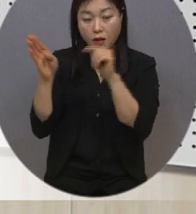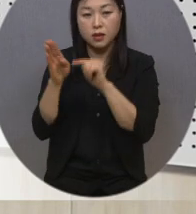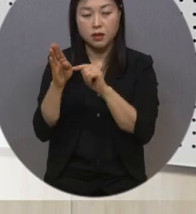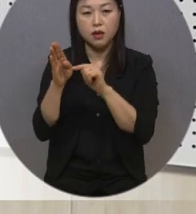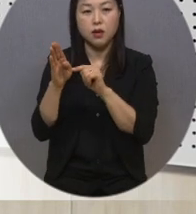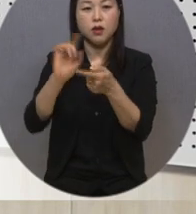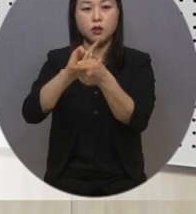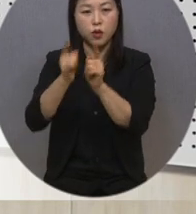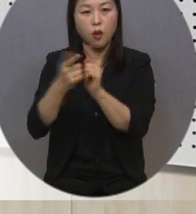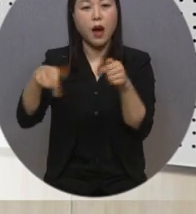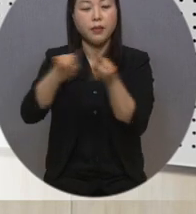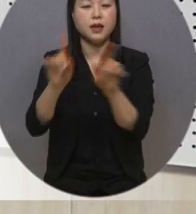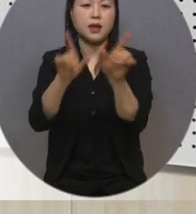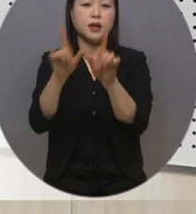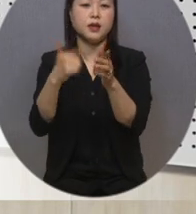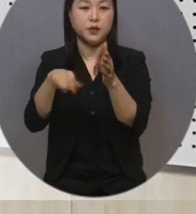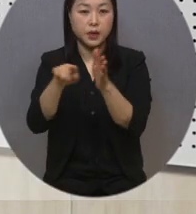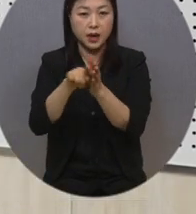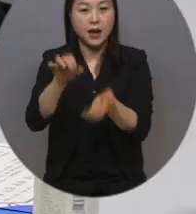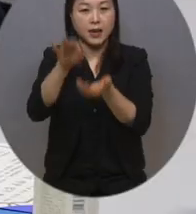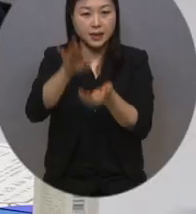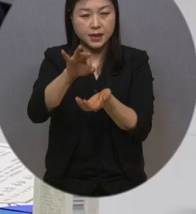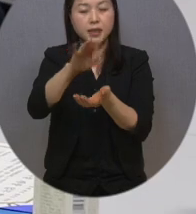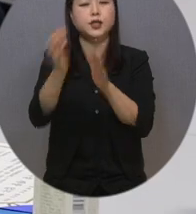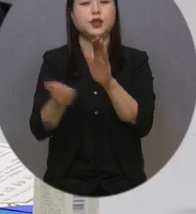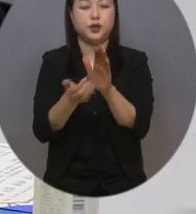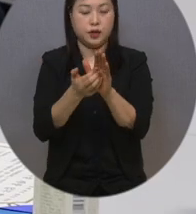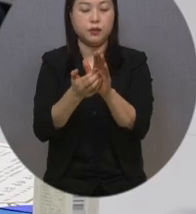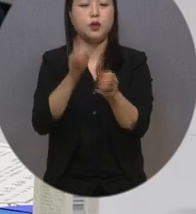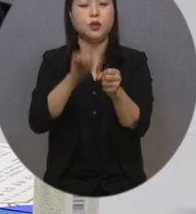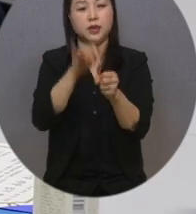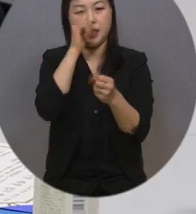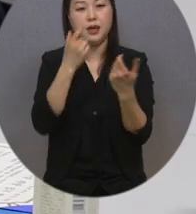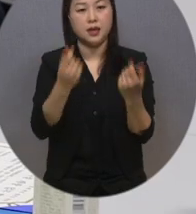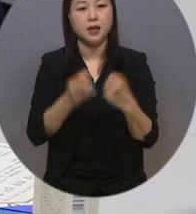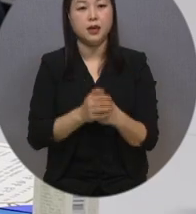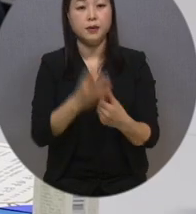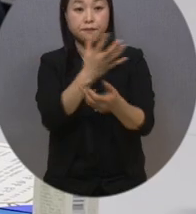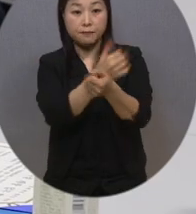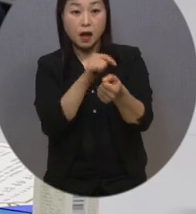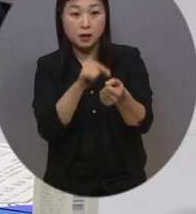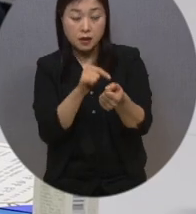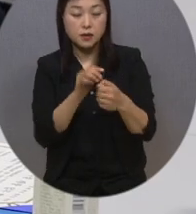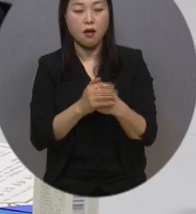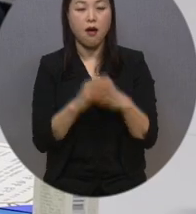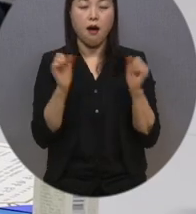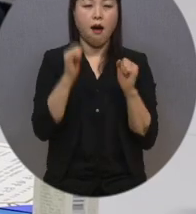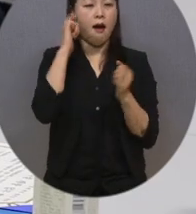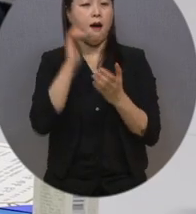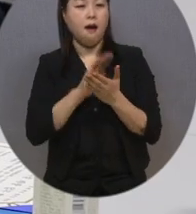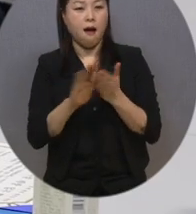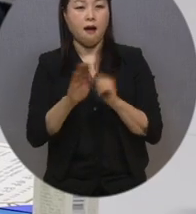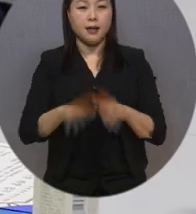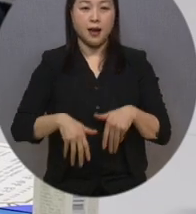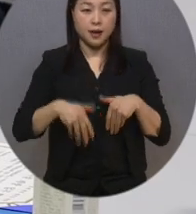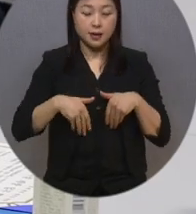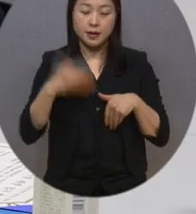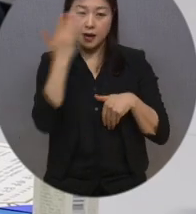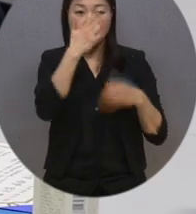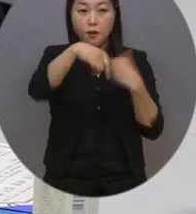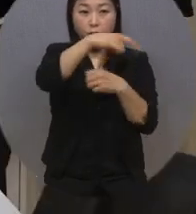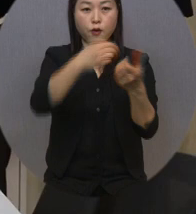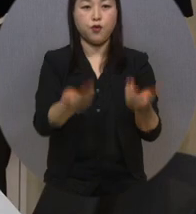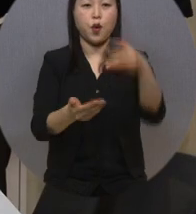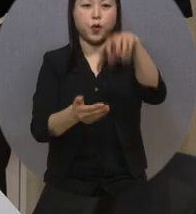한 모습이라고 생각을 하고 있습니다. 이번 협약을 통해 냉난방 등 쾌적한 환경과 편의시설을 갖춘 휴게공간이